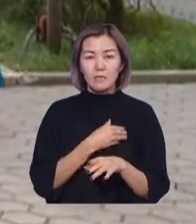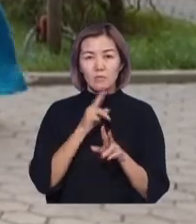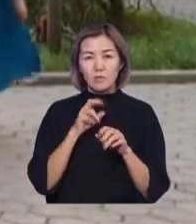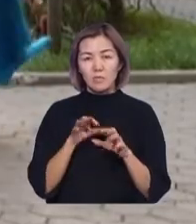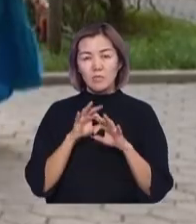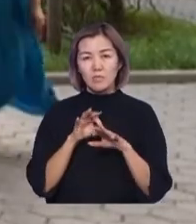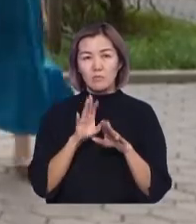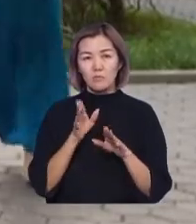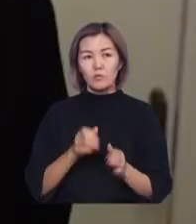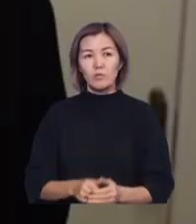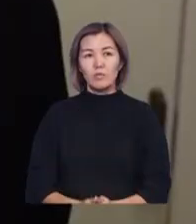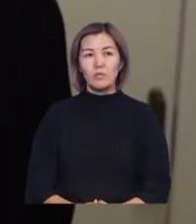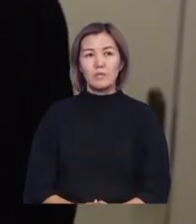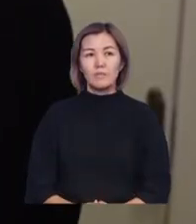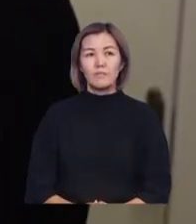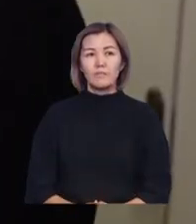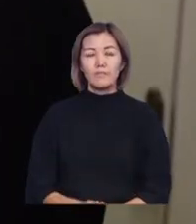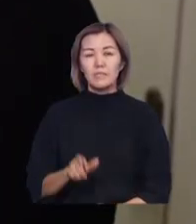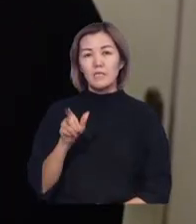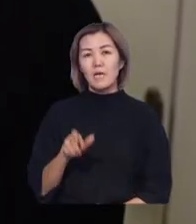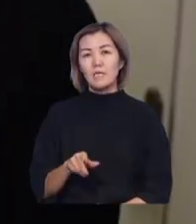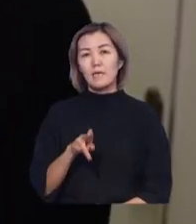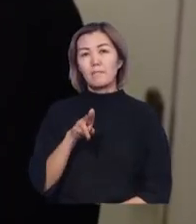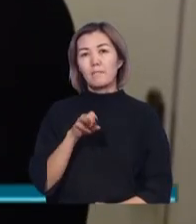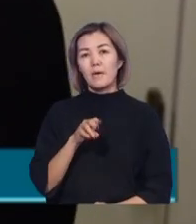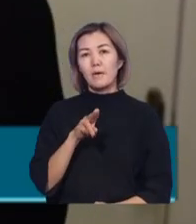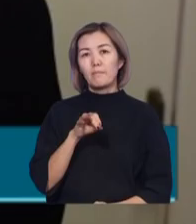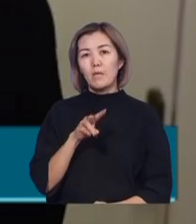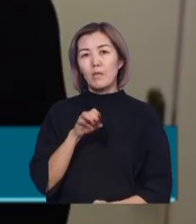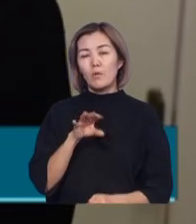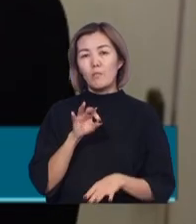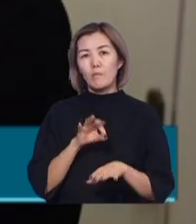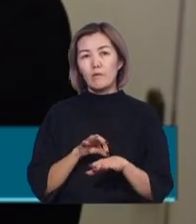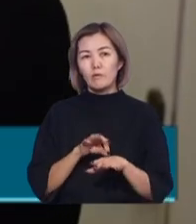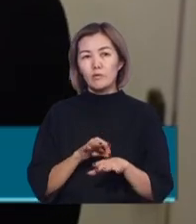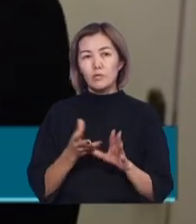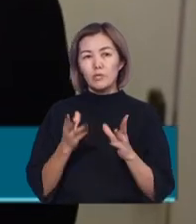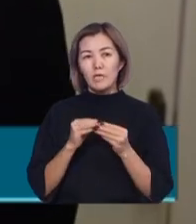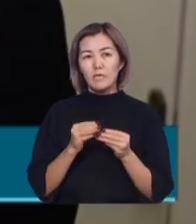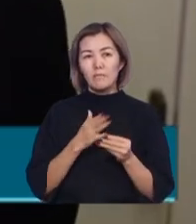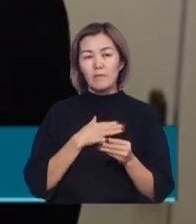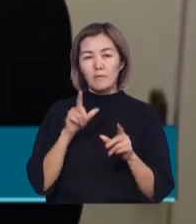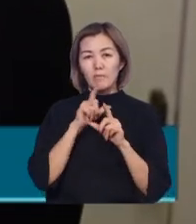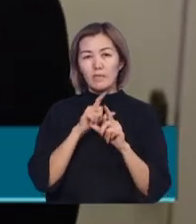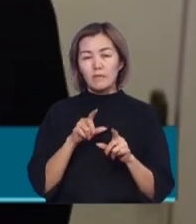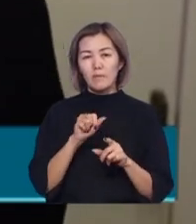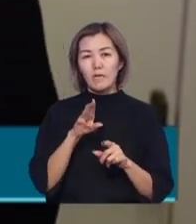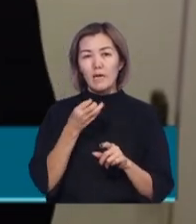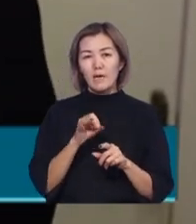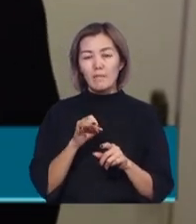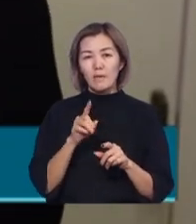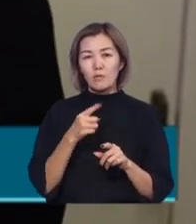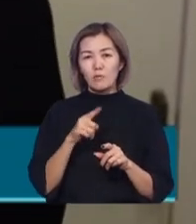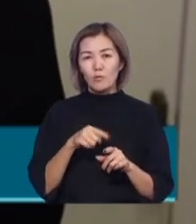отырады. Адам папилломасы вирусы жайында жаңағы айта кететін болсақ, мен енді осы мектепте, Абай атындағы Талдықорған қаласы